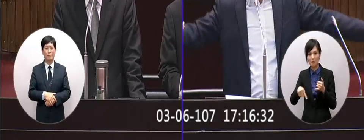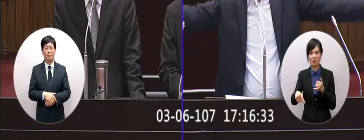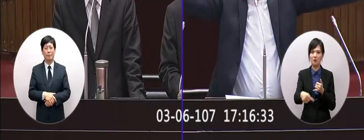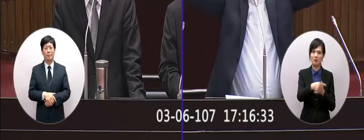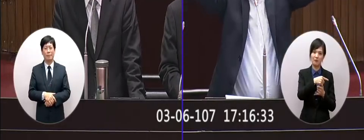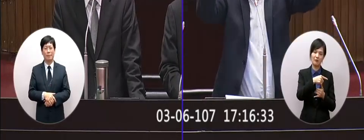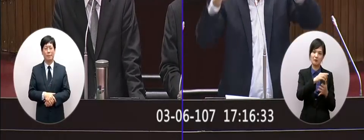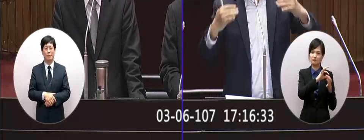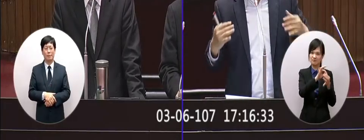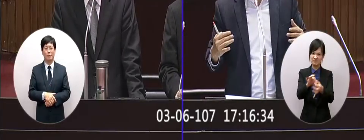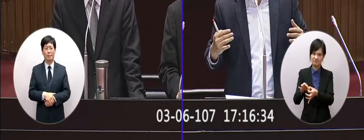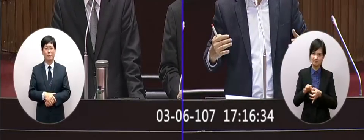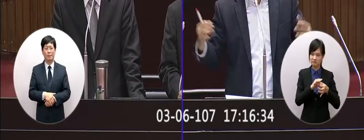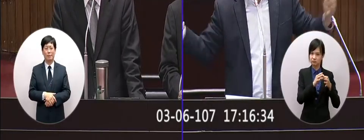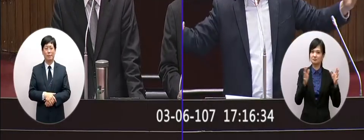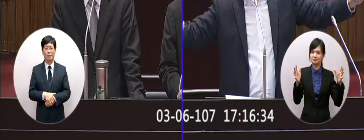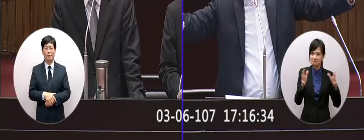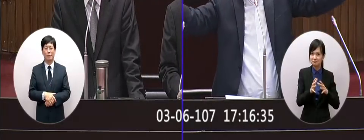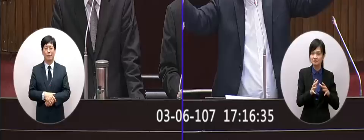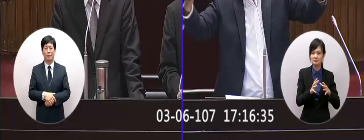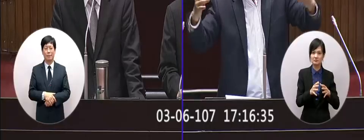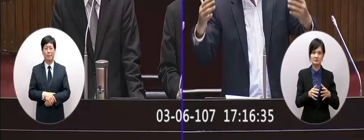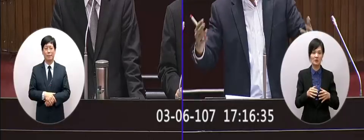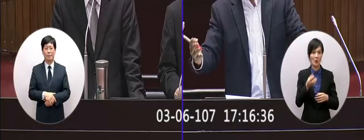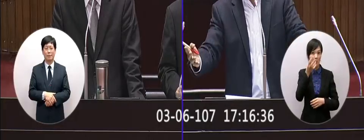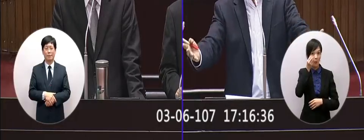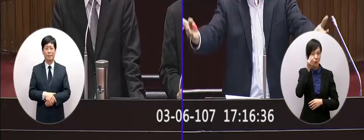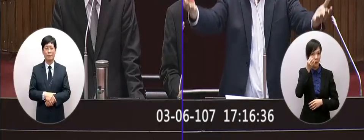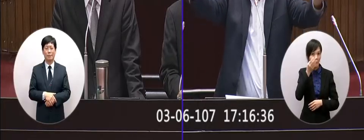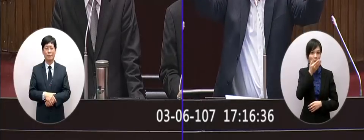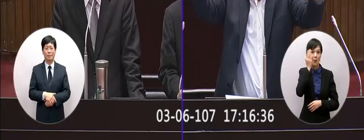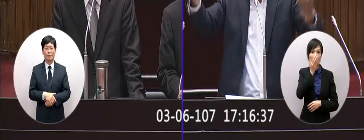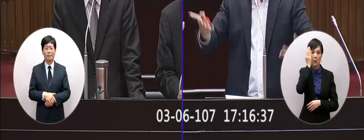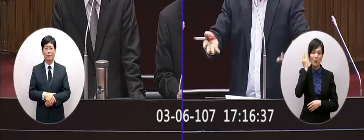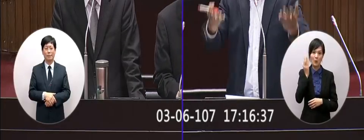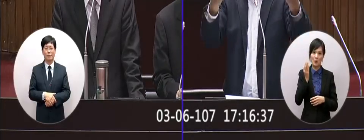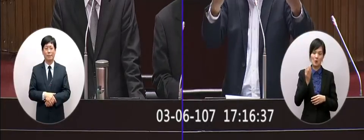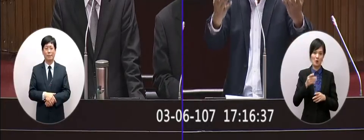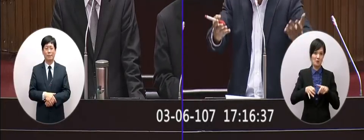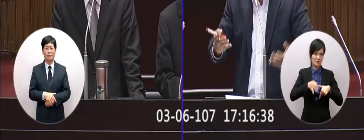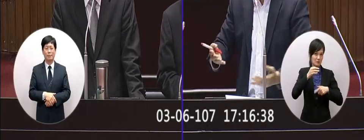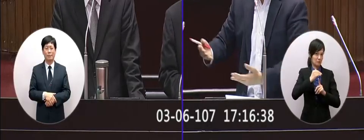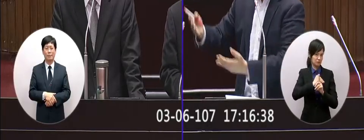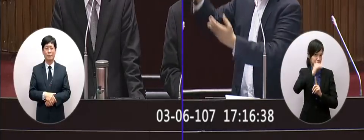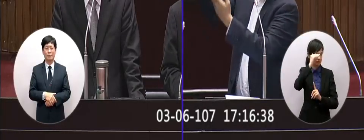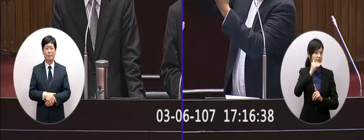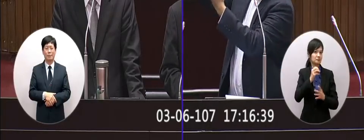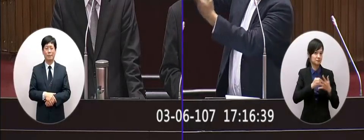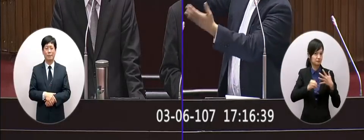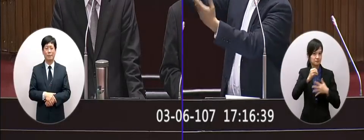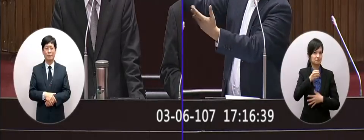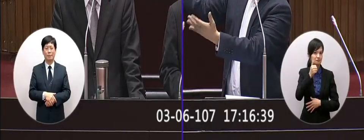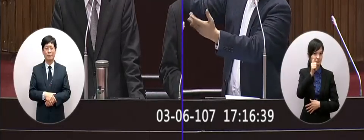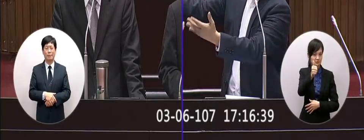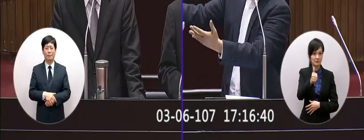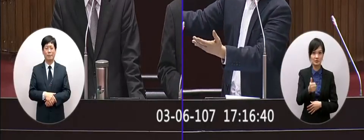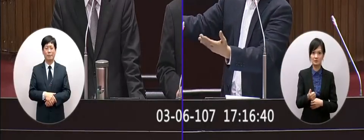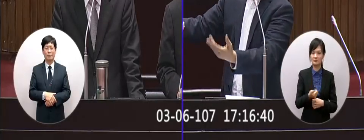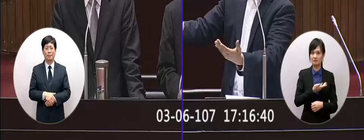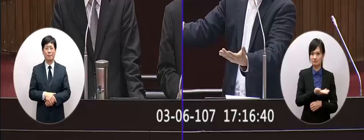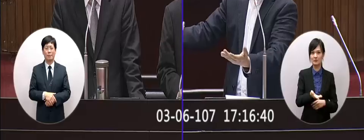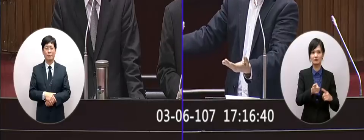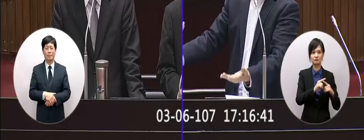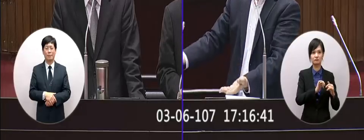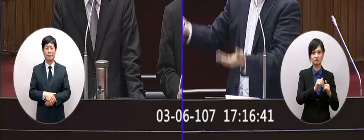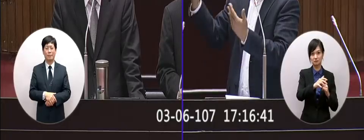来，创整个国土规划，那整个观光的价值，让它去提升，啊嘛，让我们。全国各地的好朋